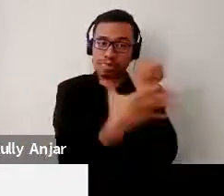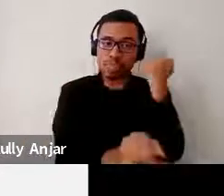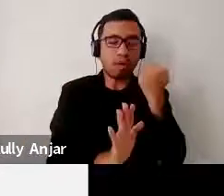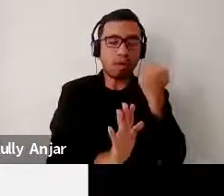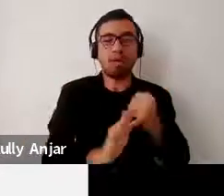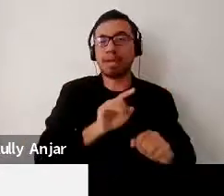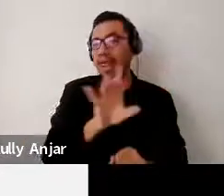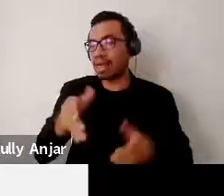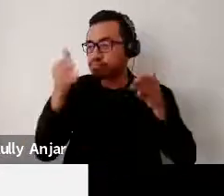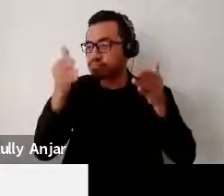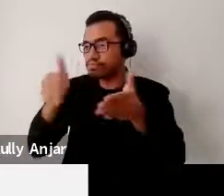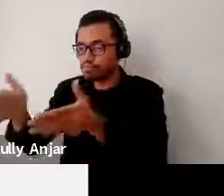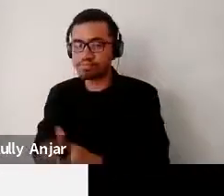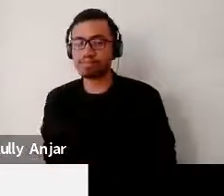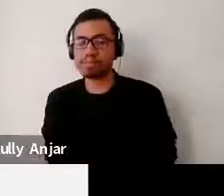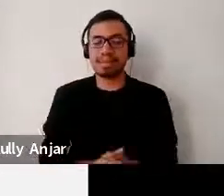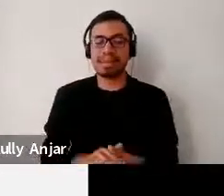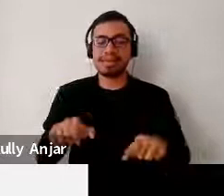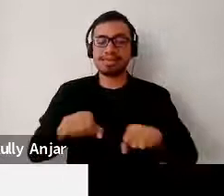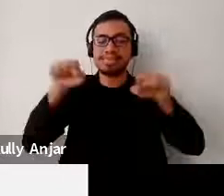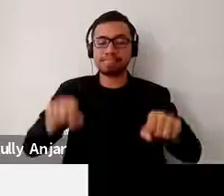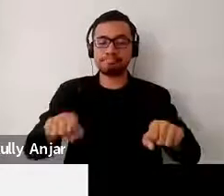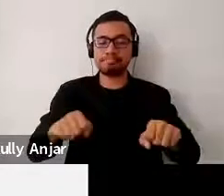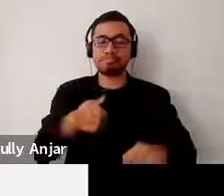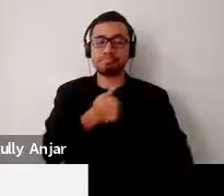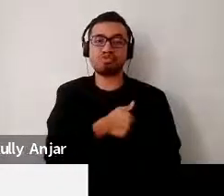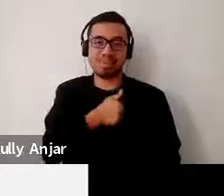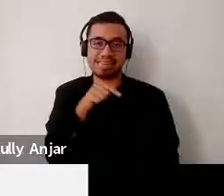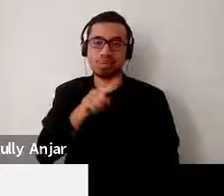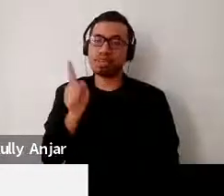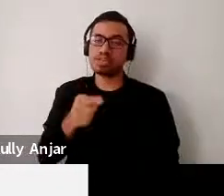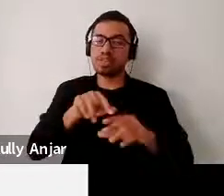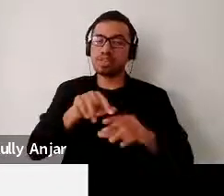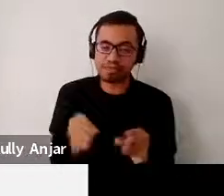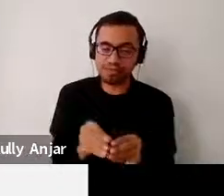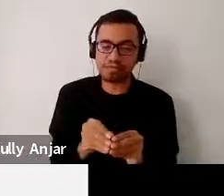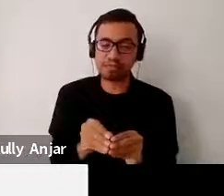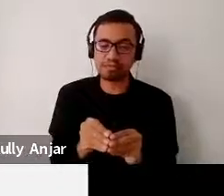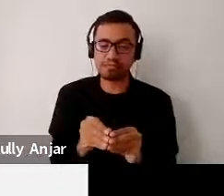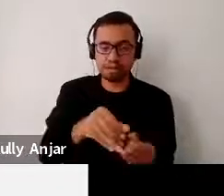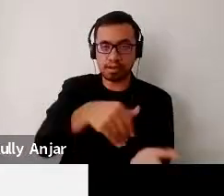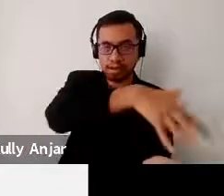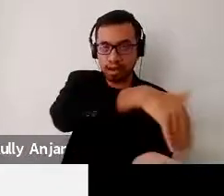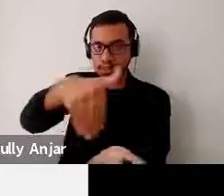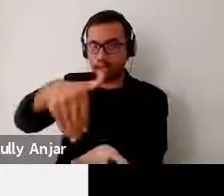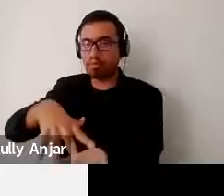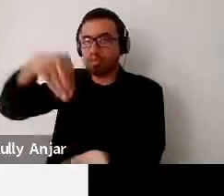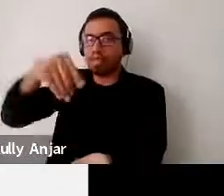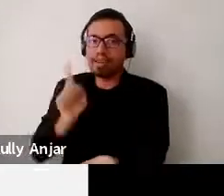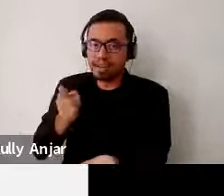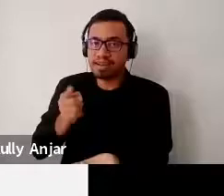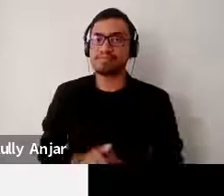harus inklusif, komprehensif, dan terintegrasi dengan baik. Dan hal itu mungkin bisa dilakukan